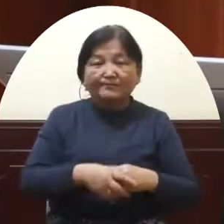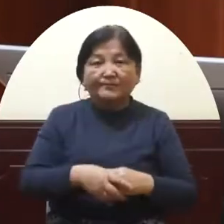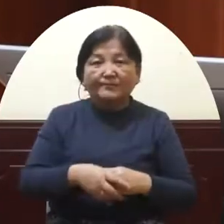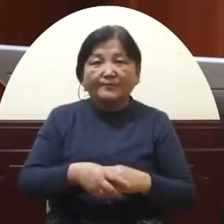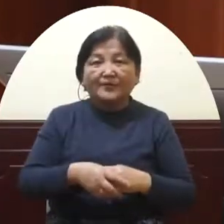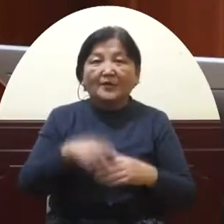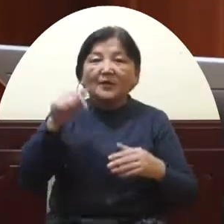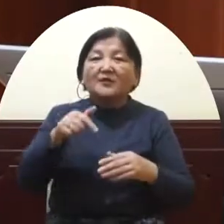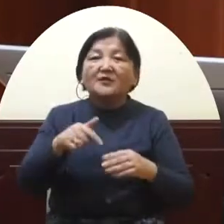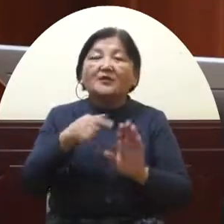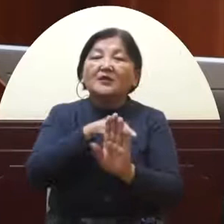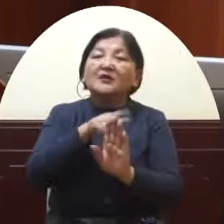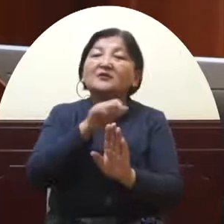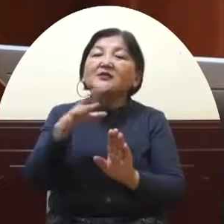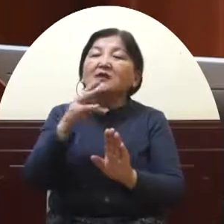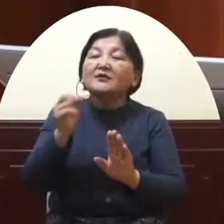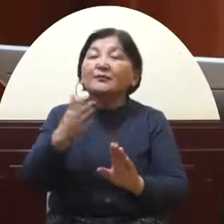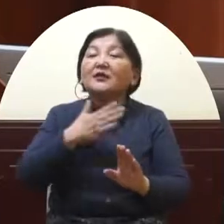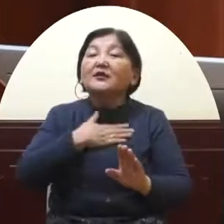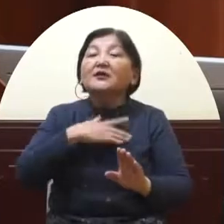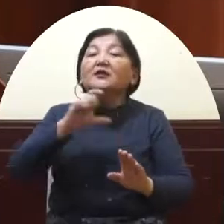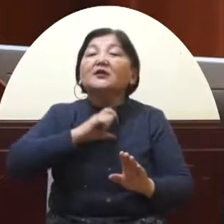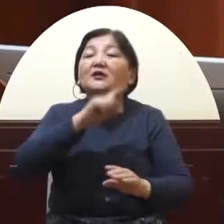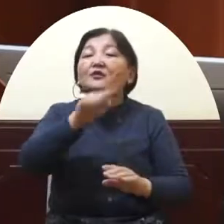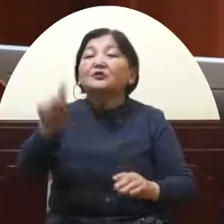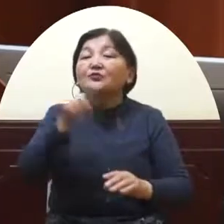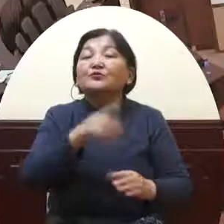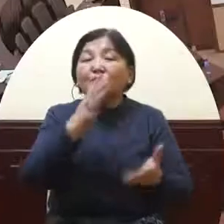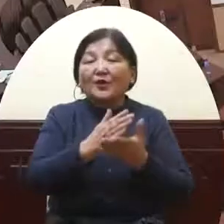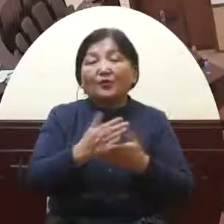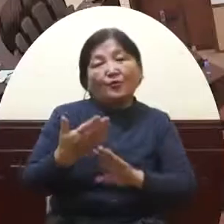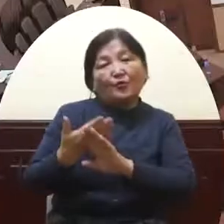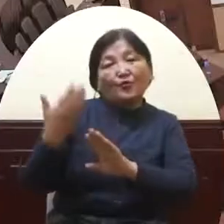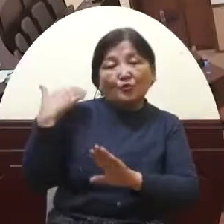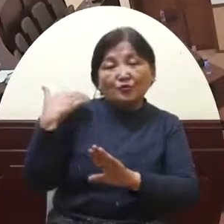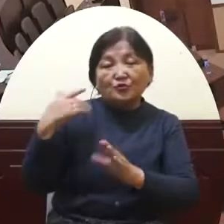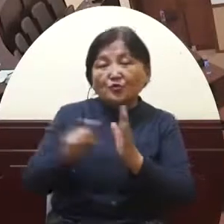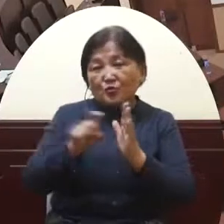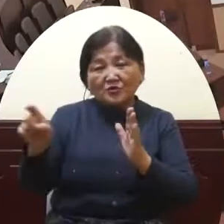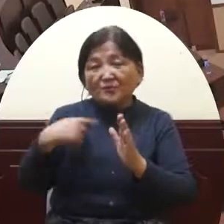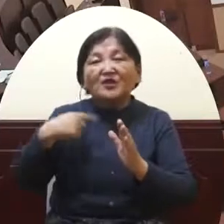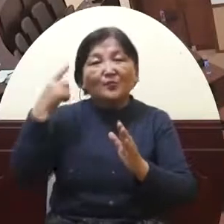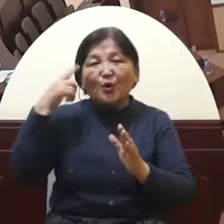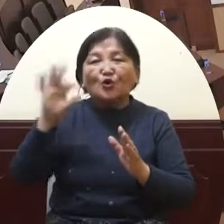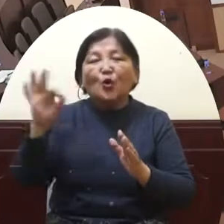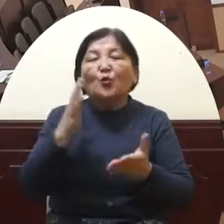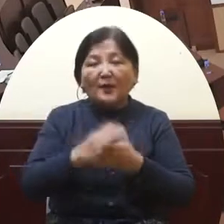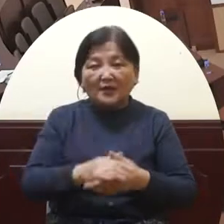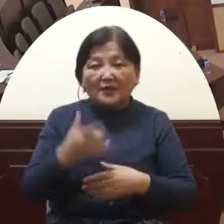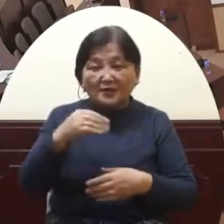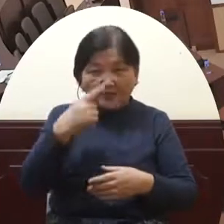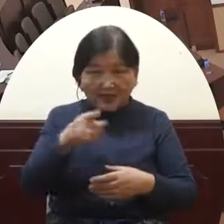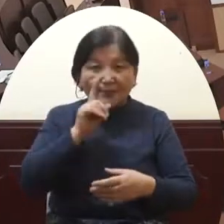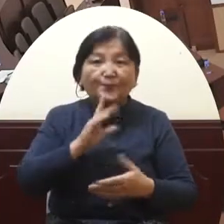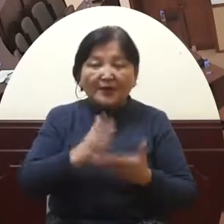Тэгээ энэний чинь цаанд бидний эрхийг зөрчиж байгаа гэдгийг бид нар өрөөсөө өнгөрсөн хугацаанд бодоогүй байна гэдэг би хэлэх гээ. Хэл